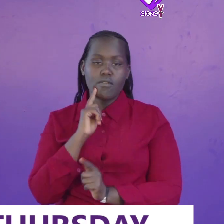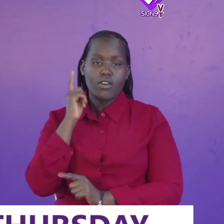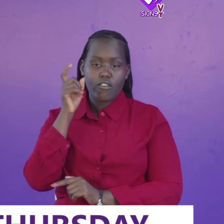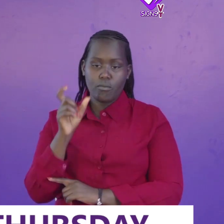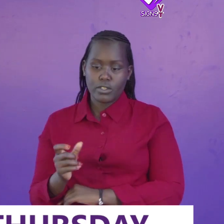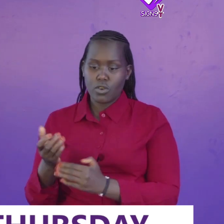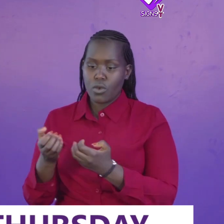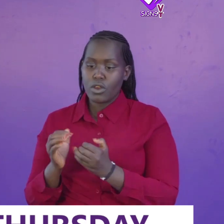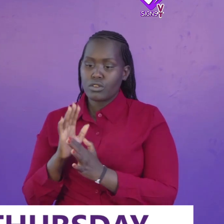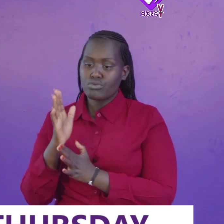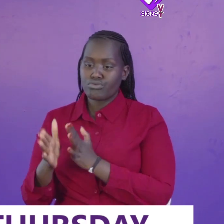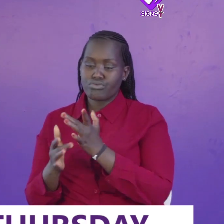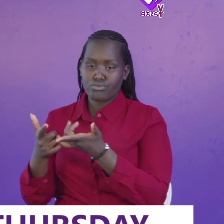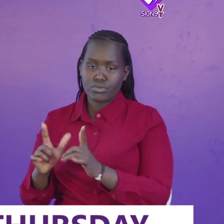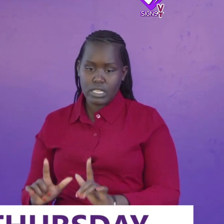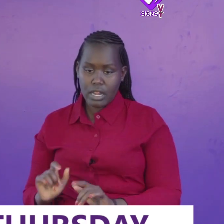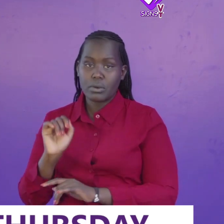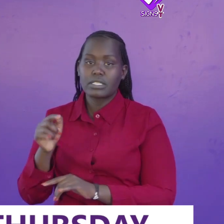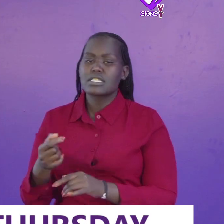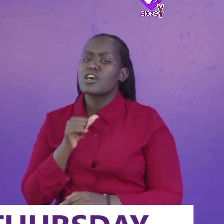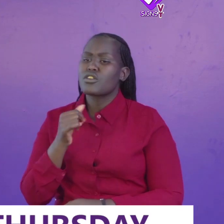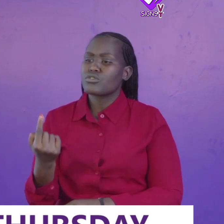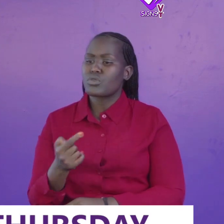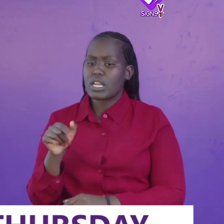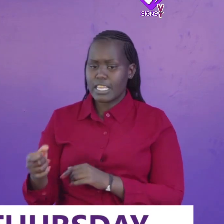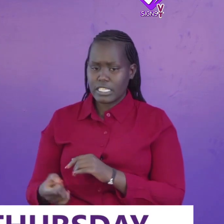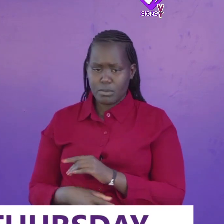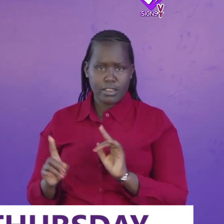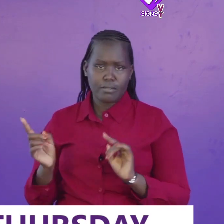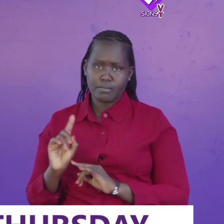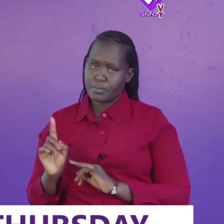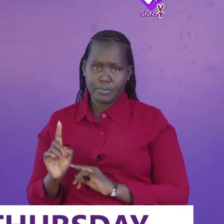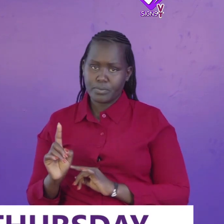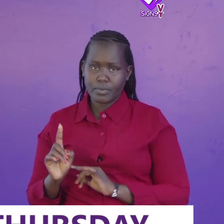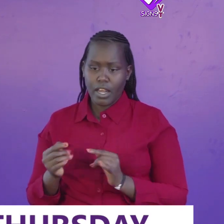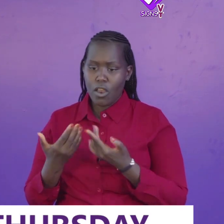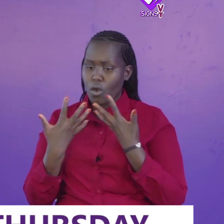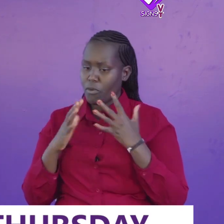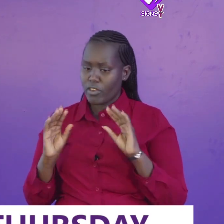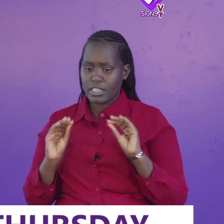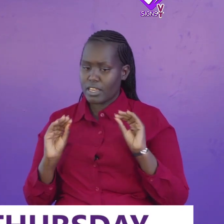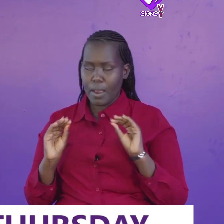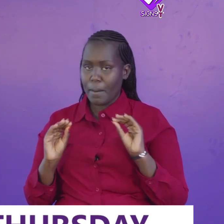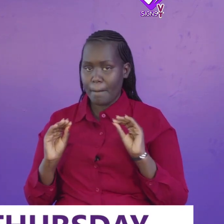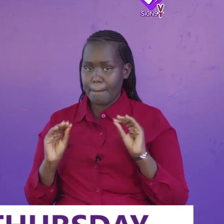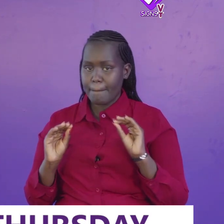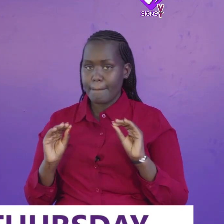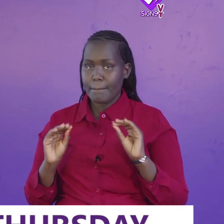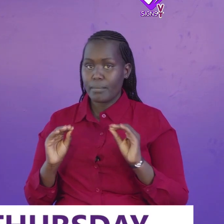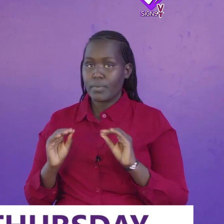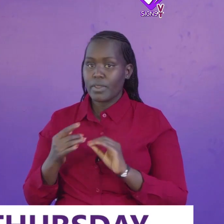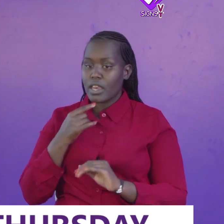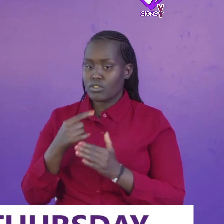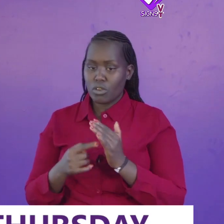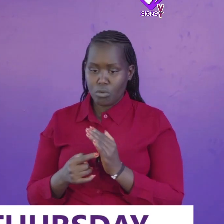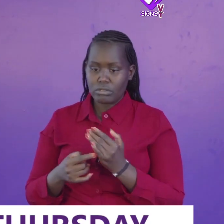course yes. So si ati sasa Juni hii mwezi peke yake ikue after hii mwezi si ni hivyo tumefunga hii chapter ya deaf awareness, hapana. Make it like